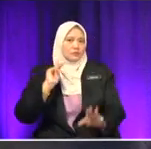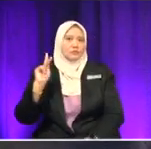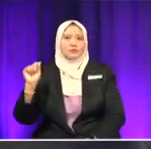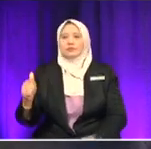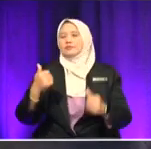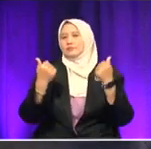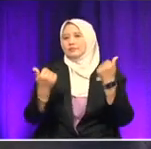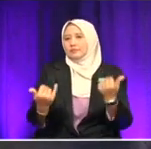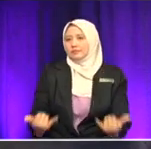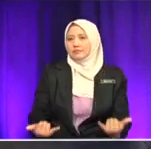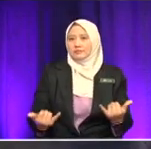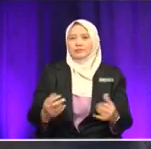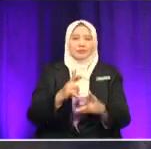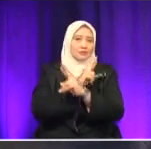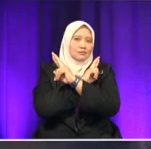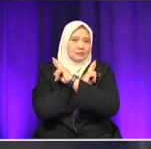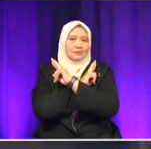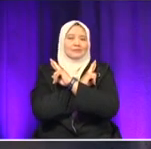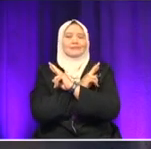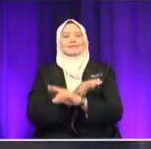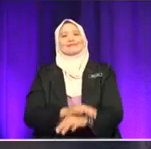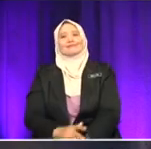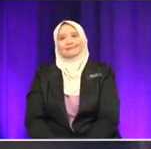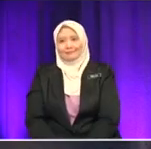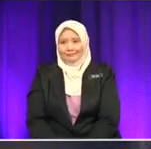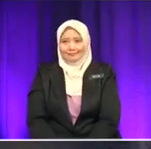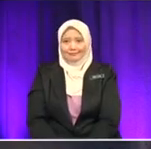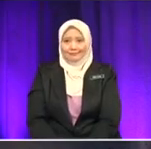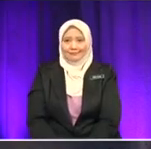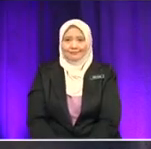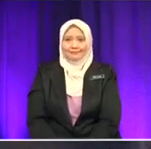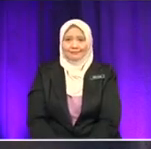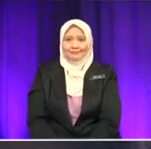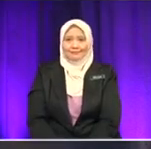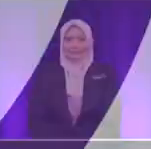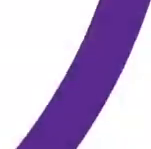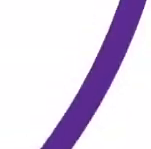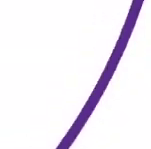seketika. Teruskan bersama kami dalam Sukses SPM 2022.